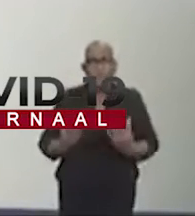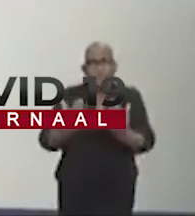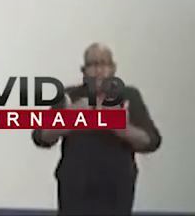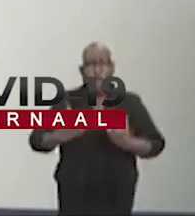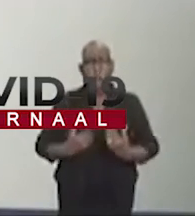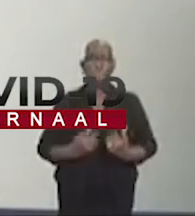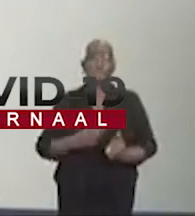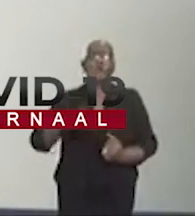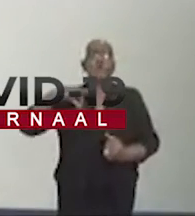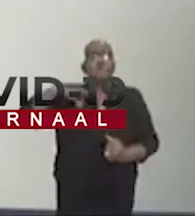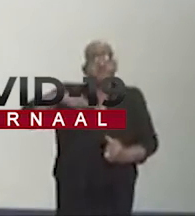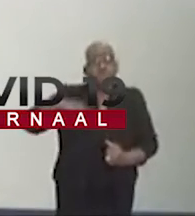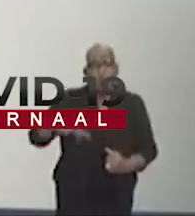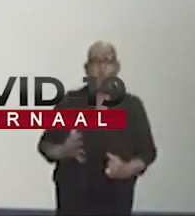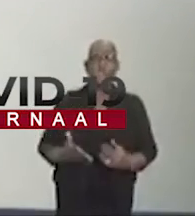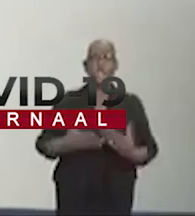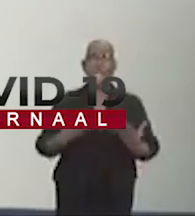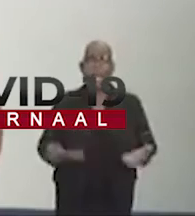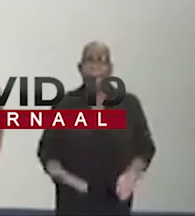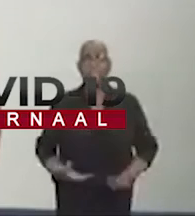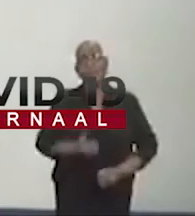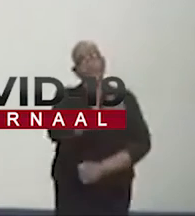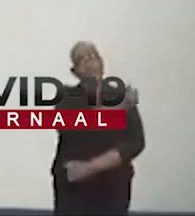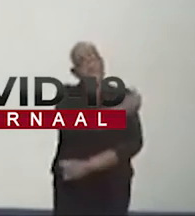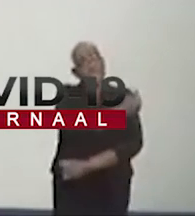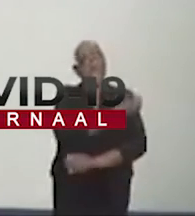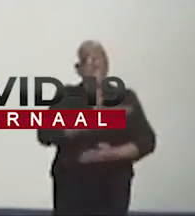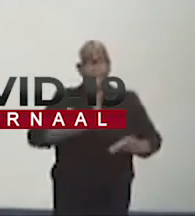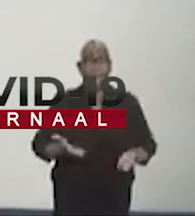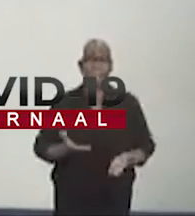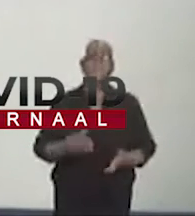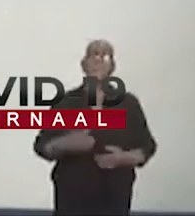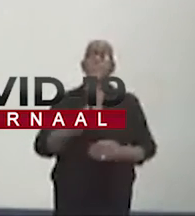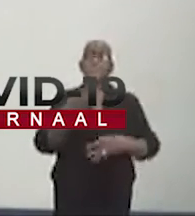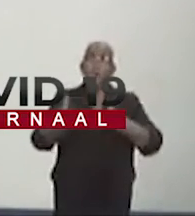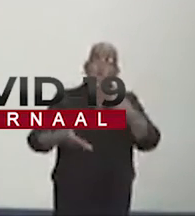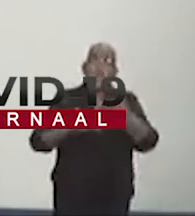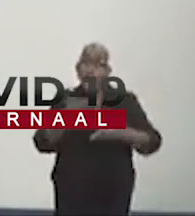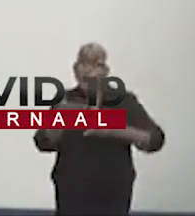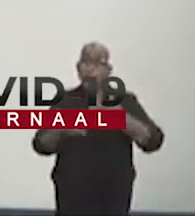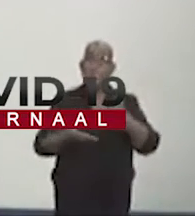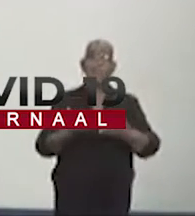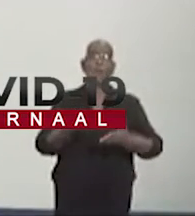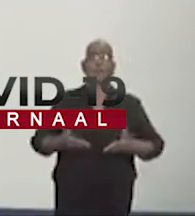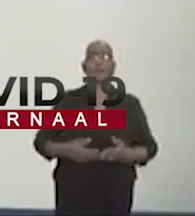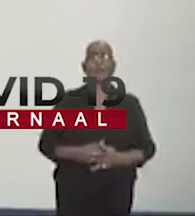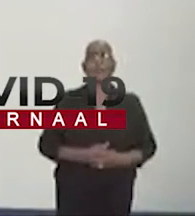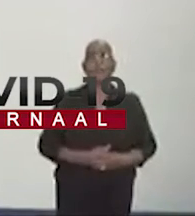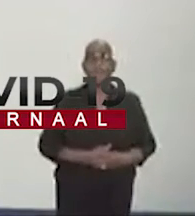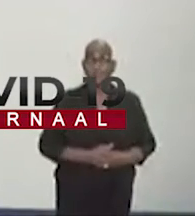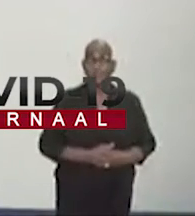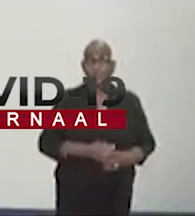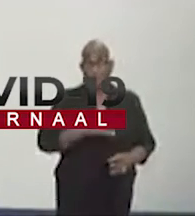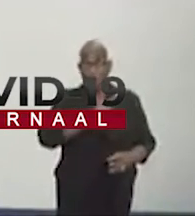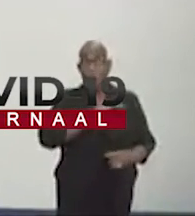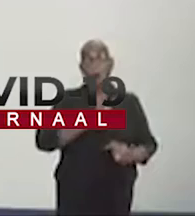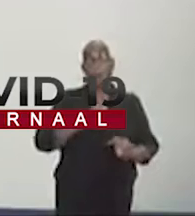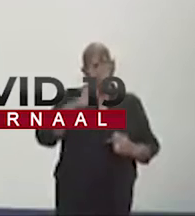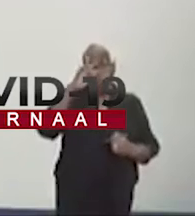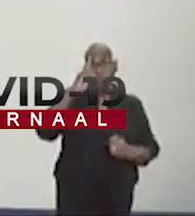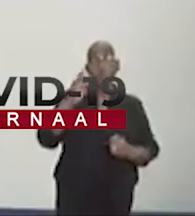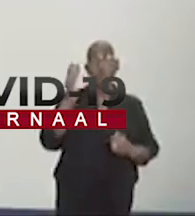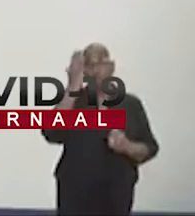de voordelen zijn van de vaccins. We hebben ook in boven